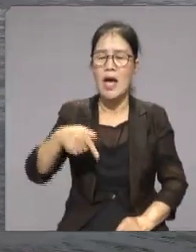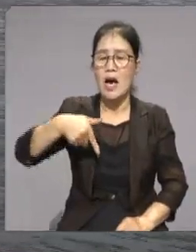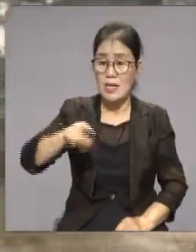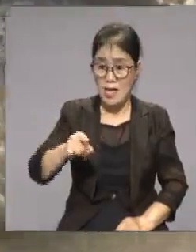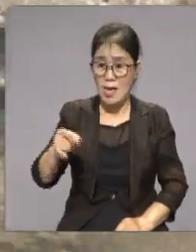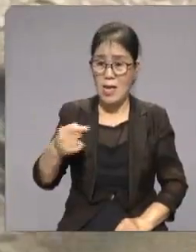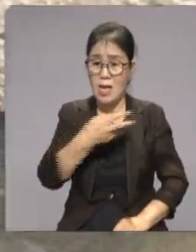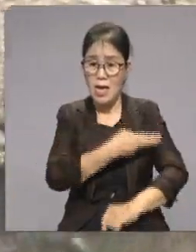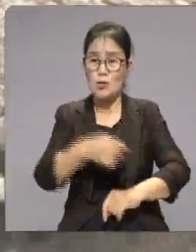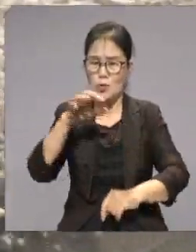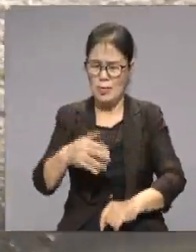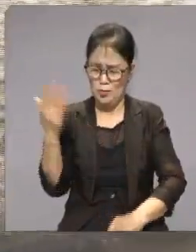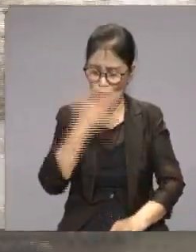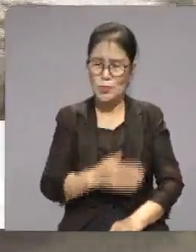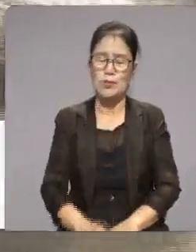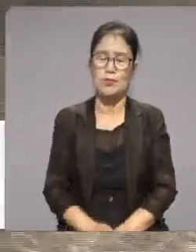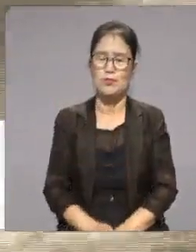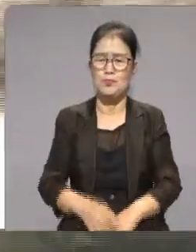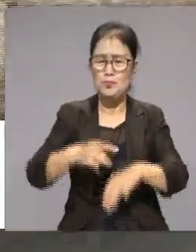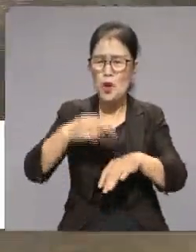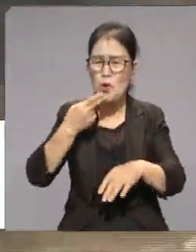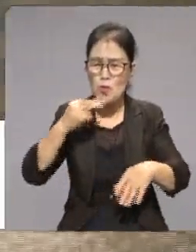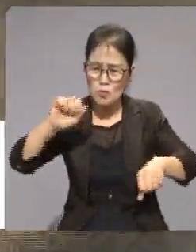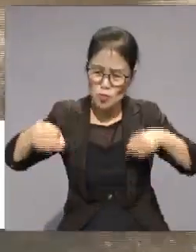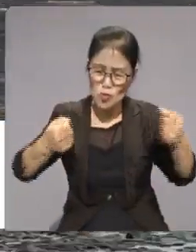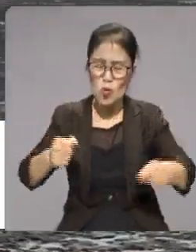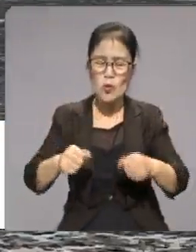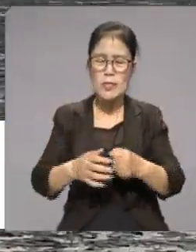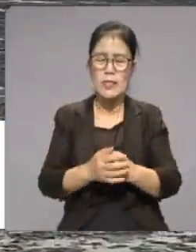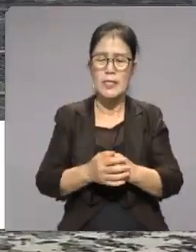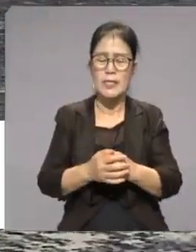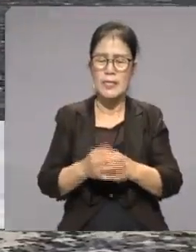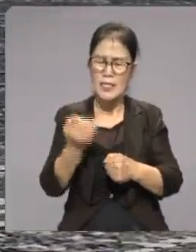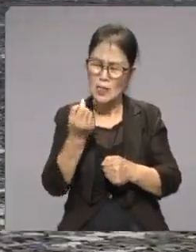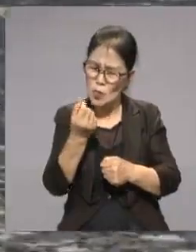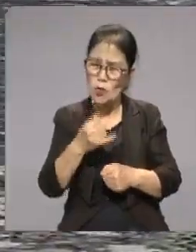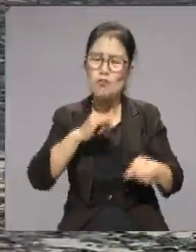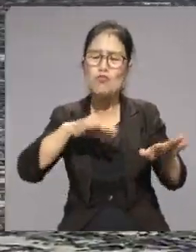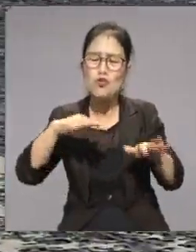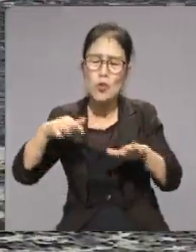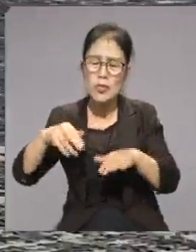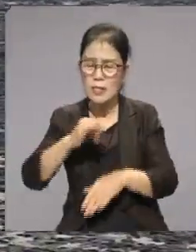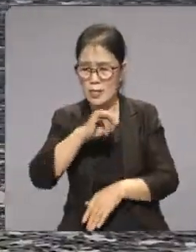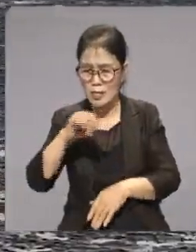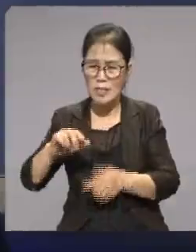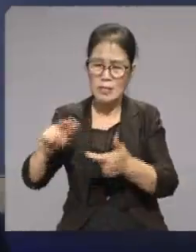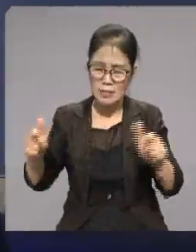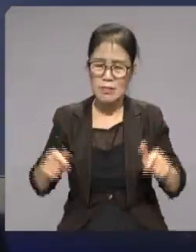상징입니다. 다양한 무척수동물과 작은 물고기로 갯벌은 보존 가치가 큽니다.